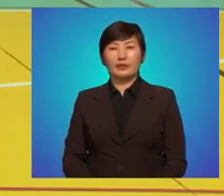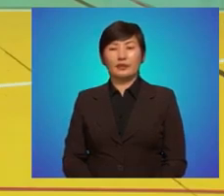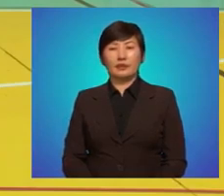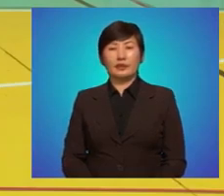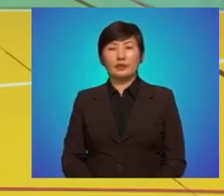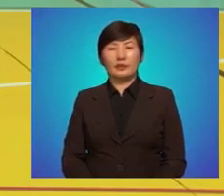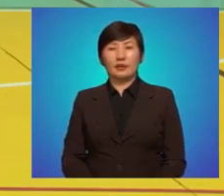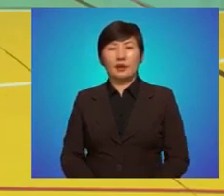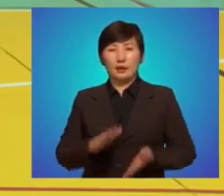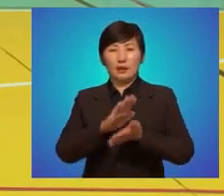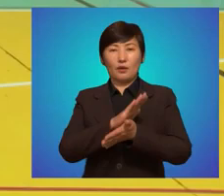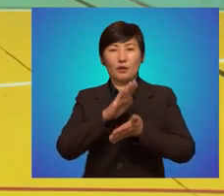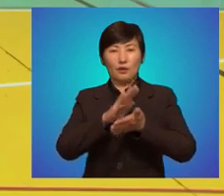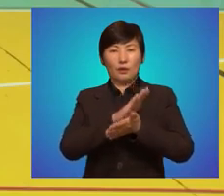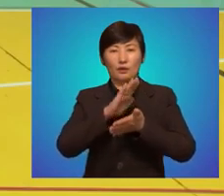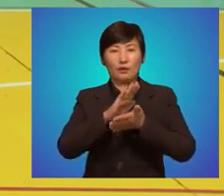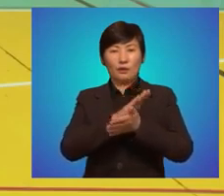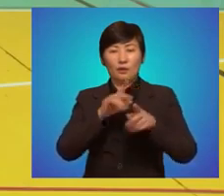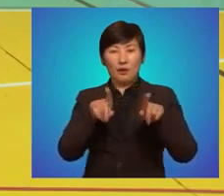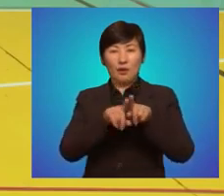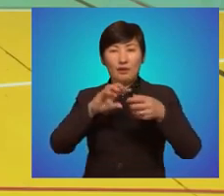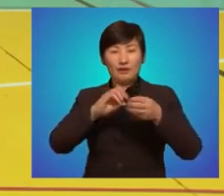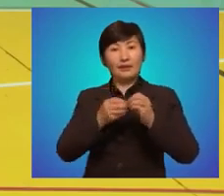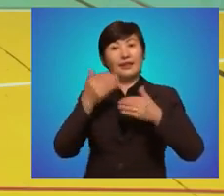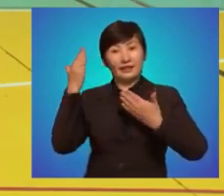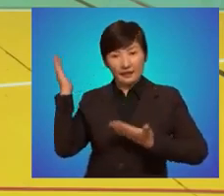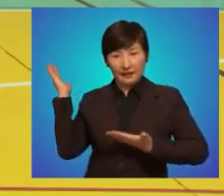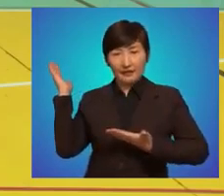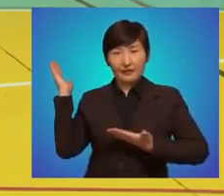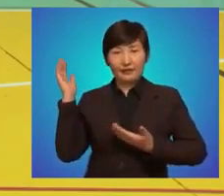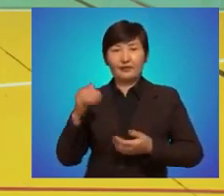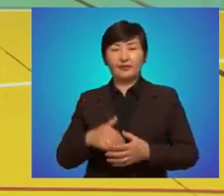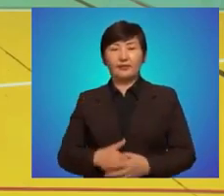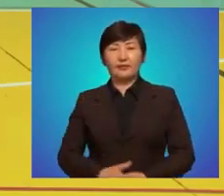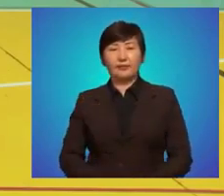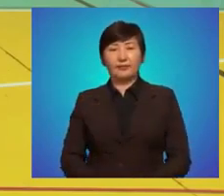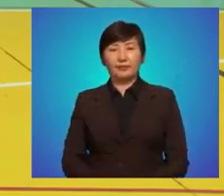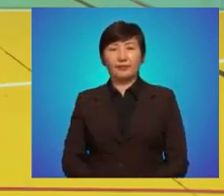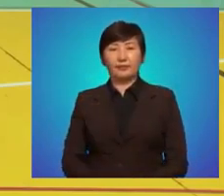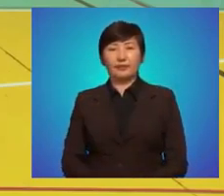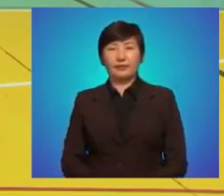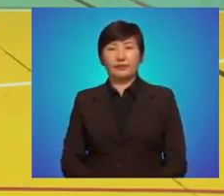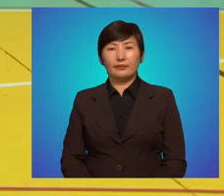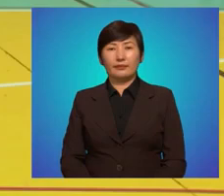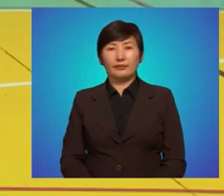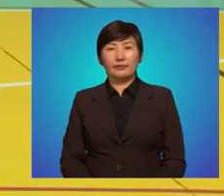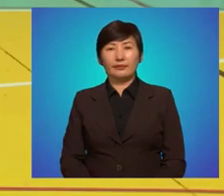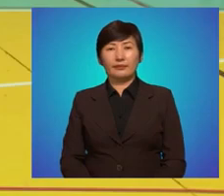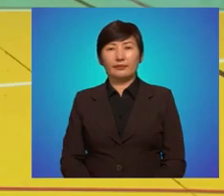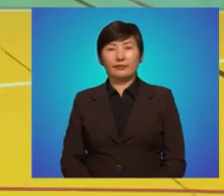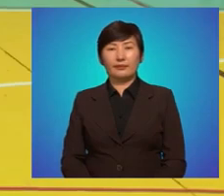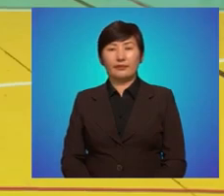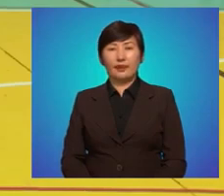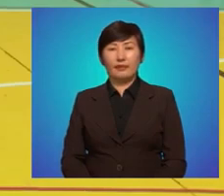хийж гүйцэтгэе. 1 2 3 4 5 6